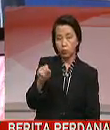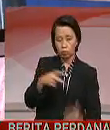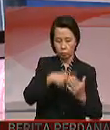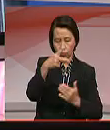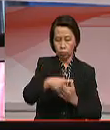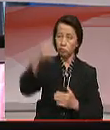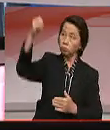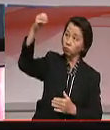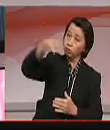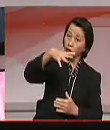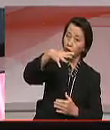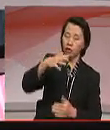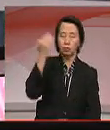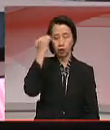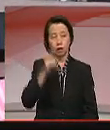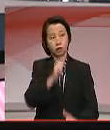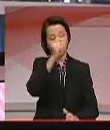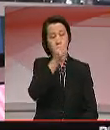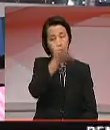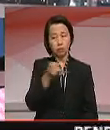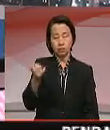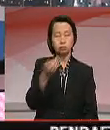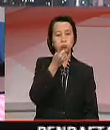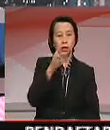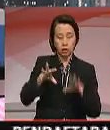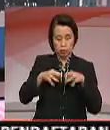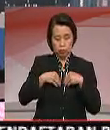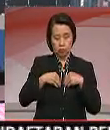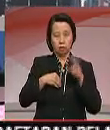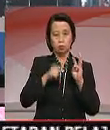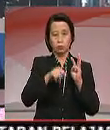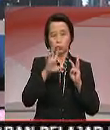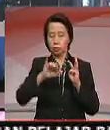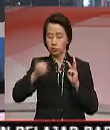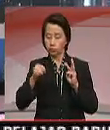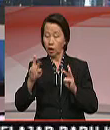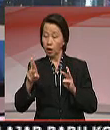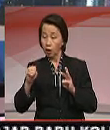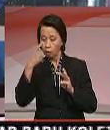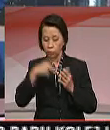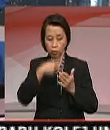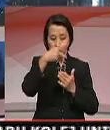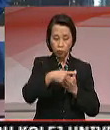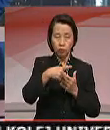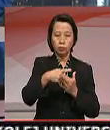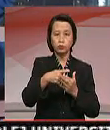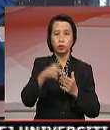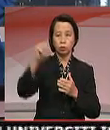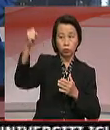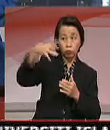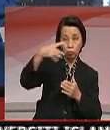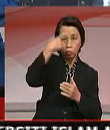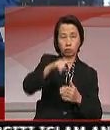solar Hybrid mahkamah tinggi diberitahu Datin virus Wah menerima 65000000 Ringgit bagi Project Solo Hybrid